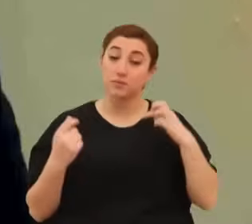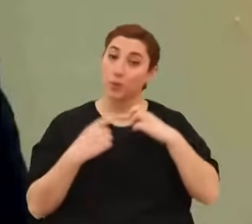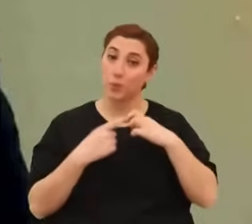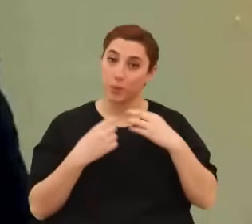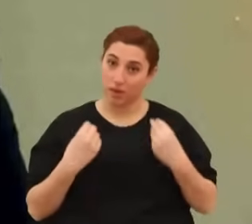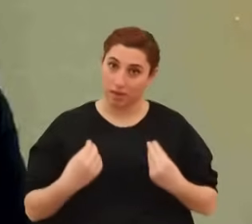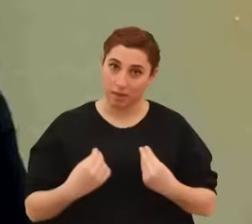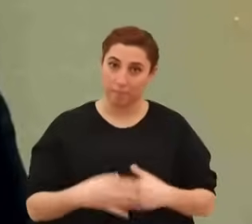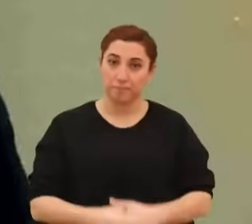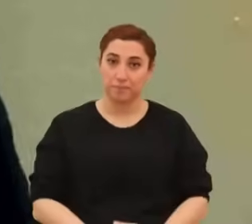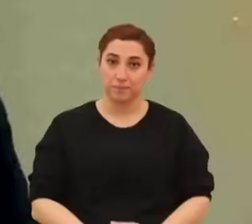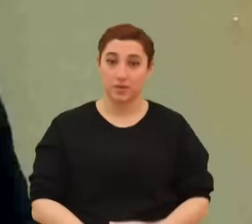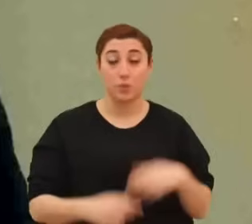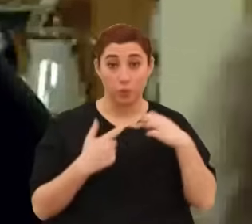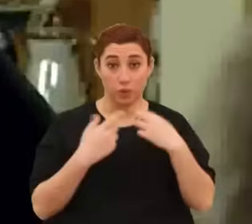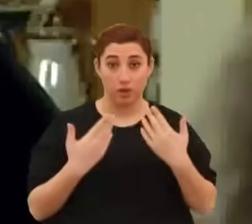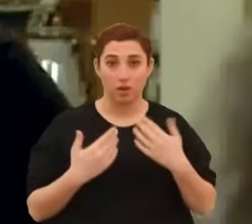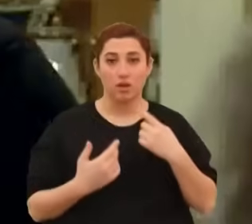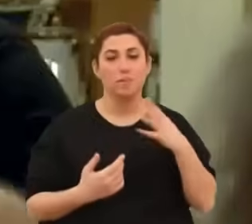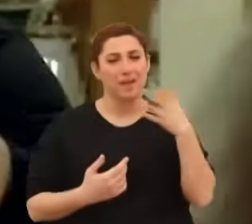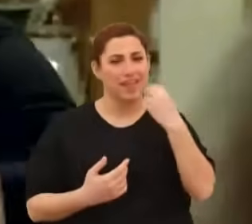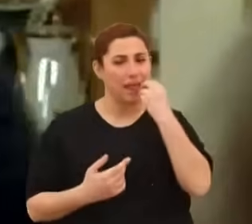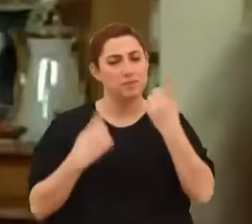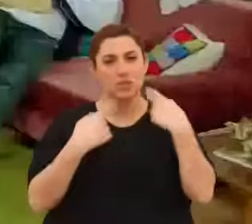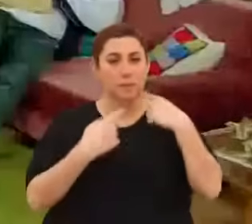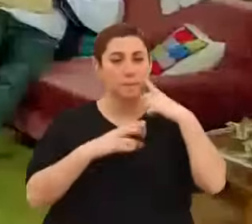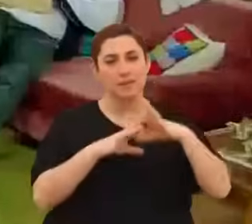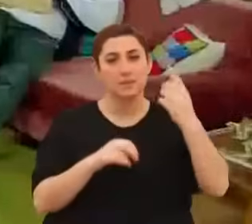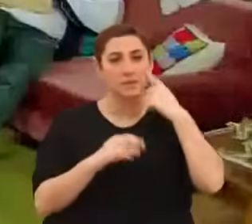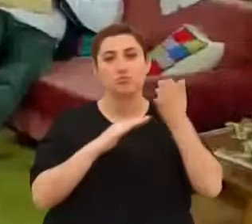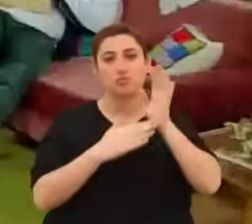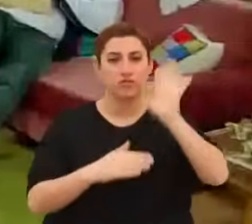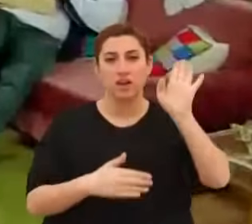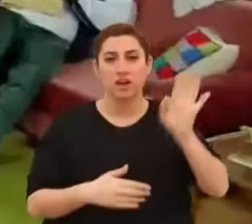Rukiye. Rukiye. Yiyecek bir şeyler vermiş. Paket alır.